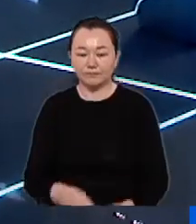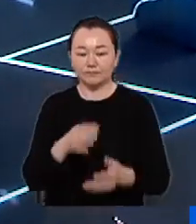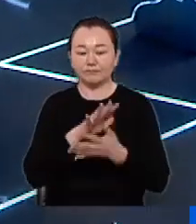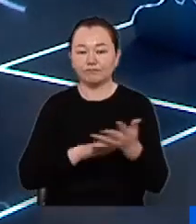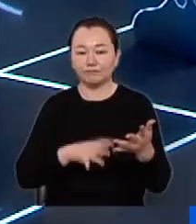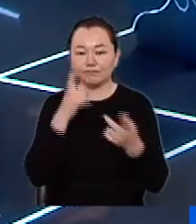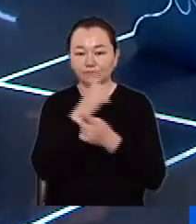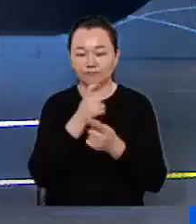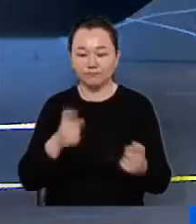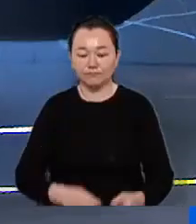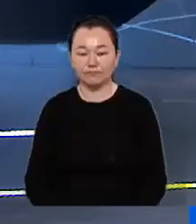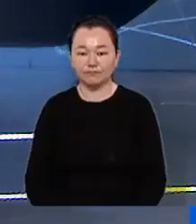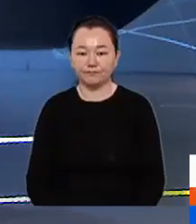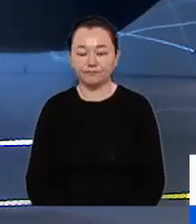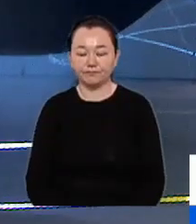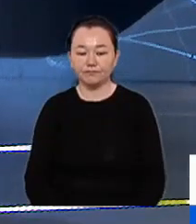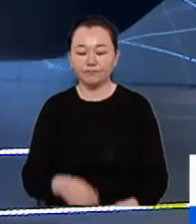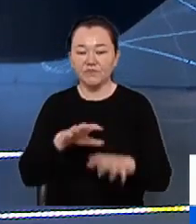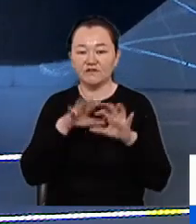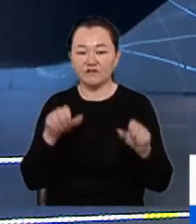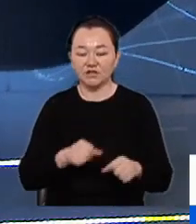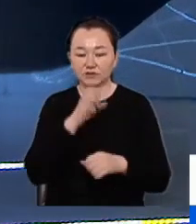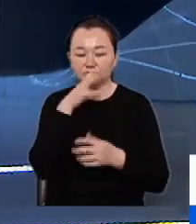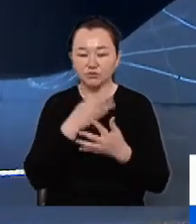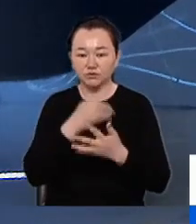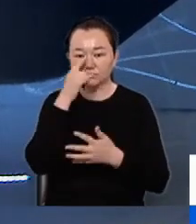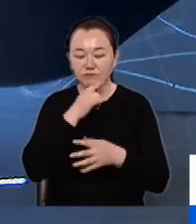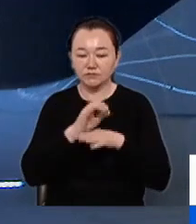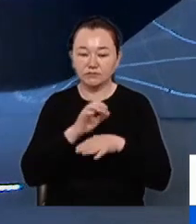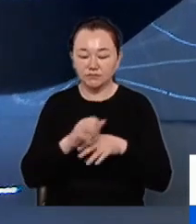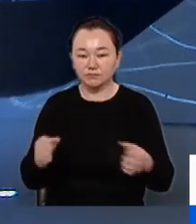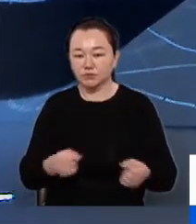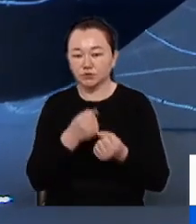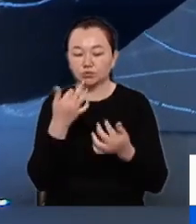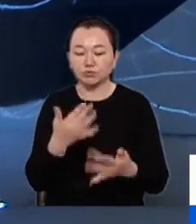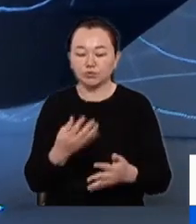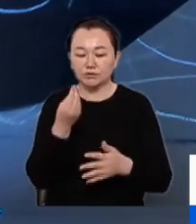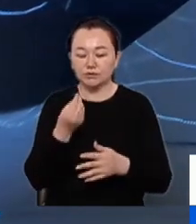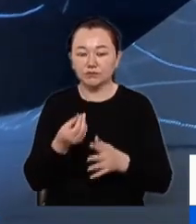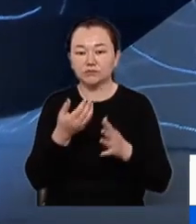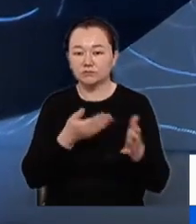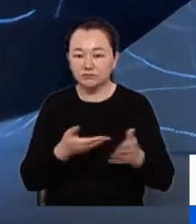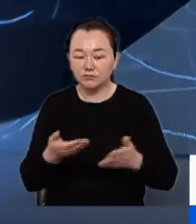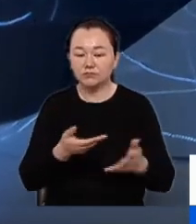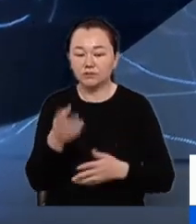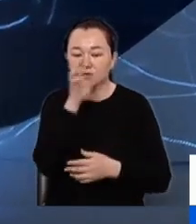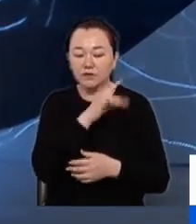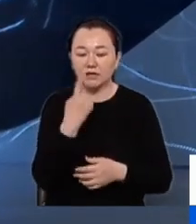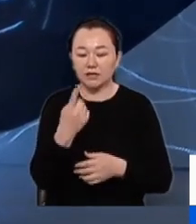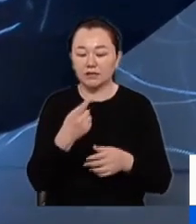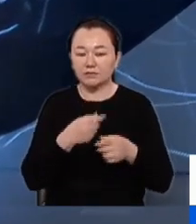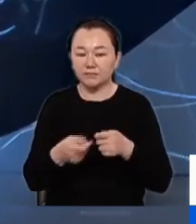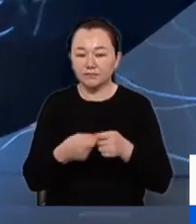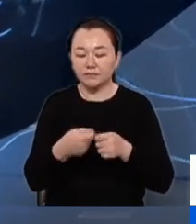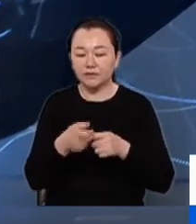Тікелей эфирде информбюро. Билік отандық тауар өндірушілерді қолдауға қанша шақырғанымен еліміздегі жалғыз жүн